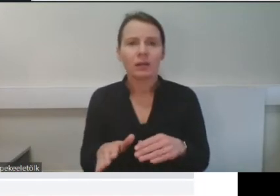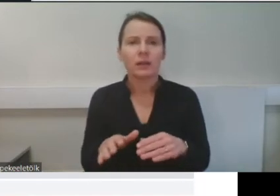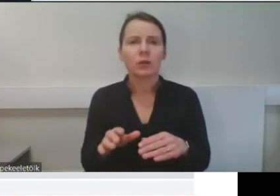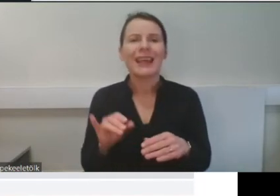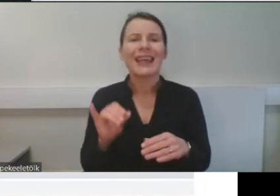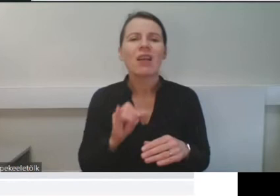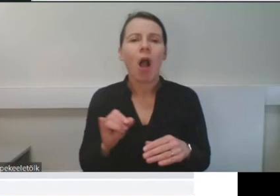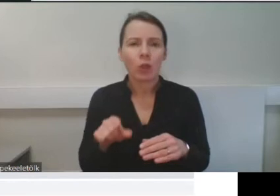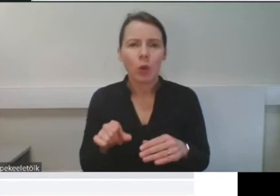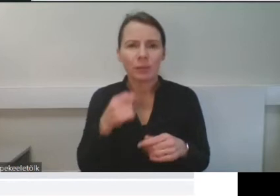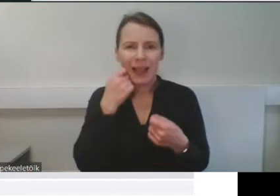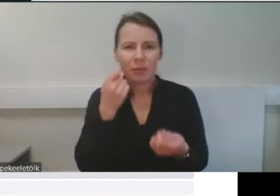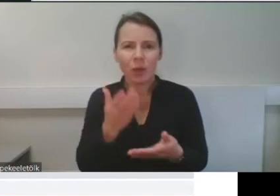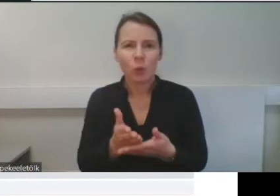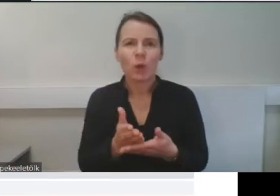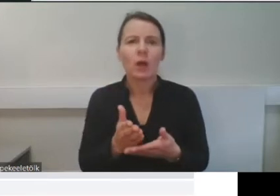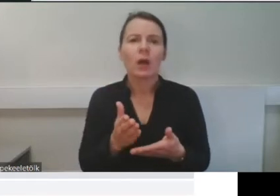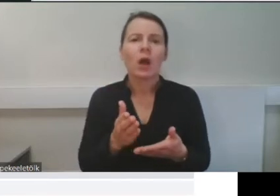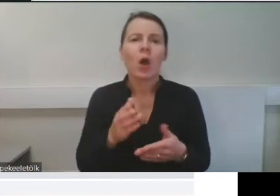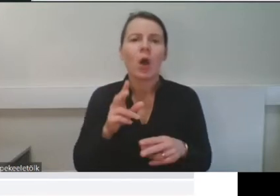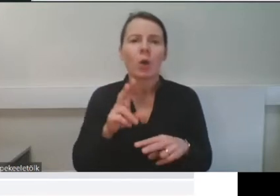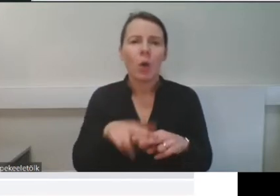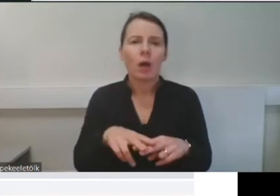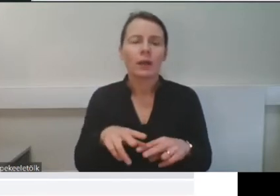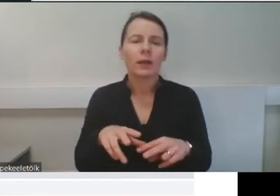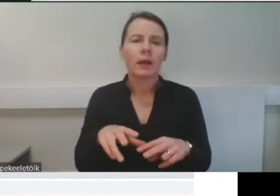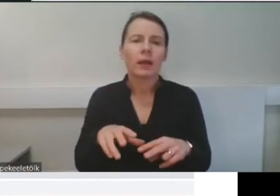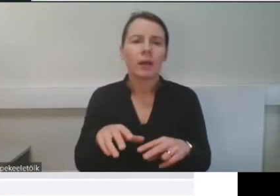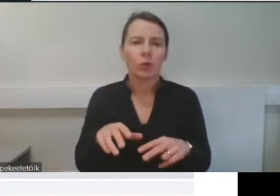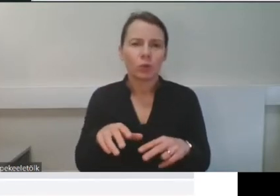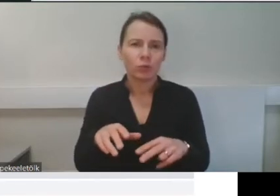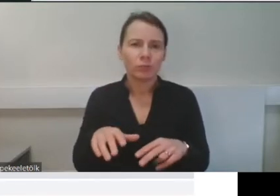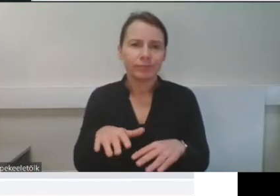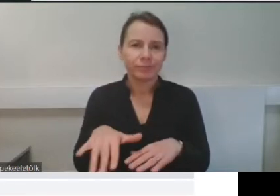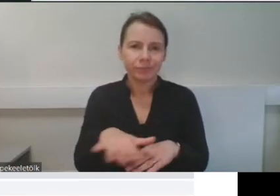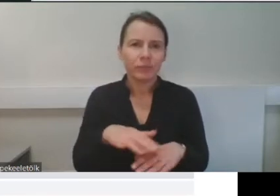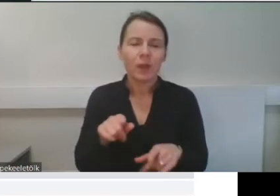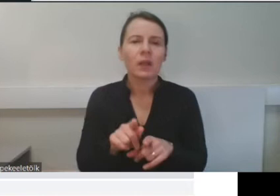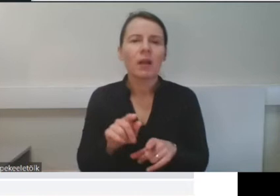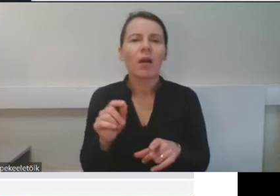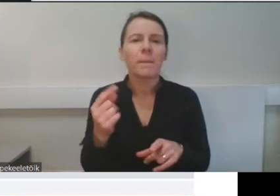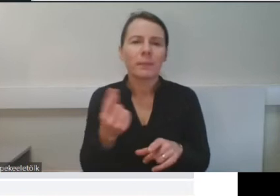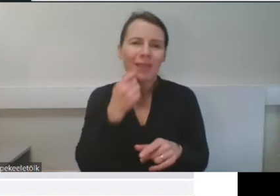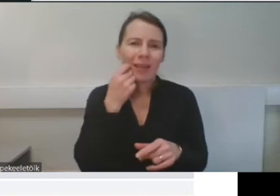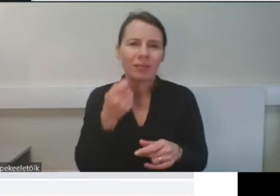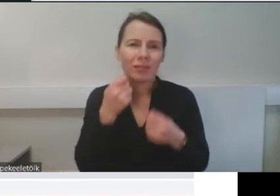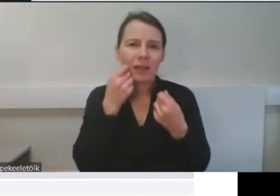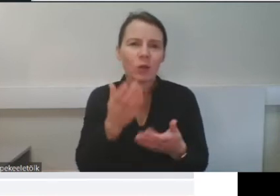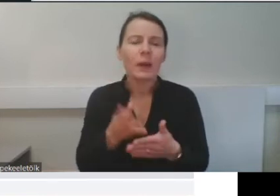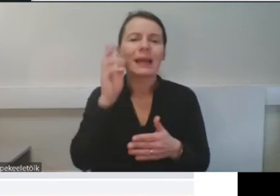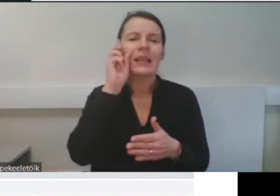oleme ka siin ministeeriumi tasandil pidevalt jälginud, et kui palju meil siis dementsuse diagnoosiga